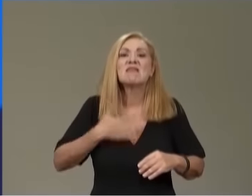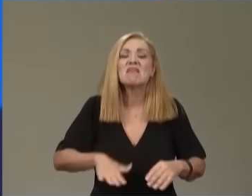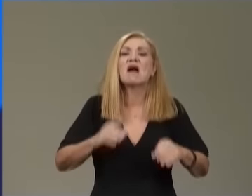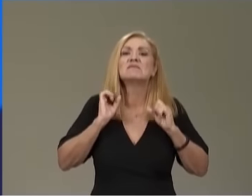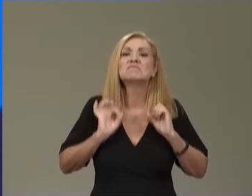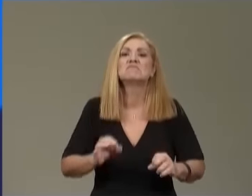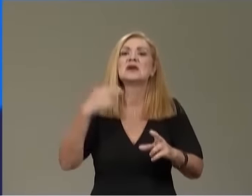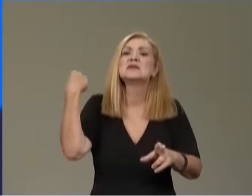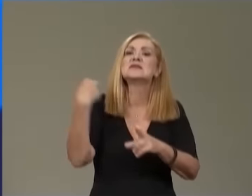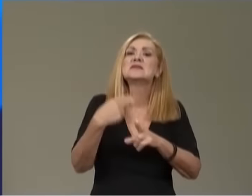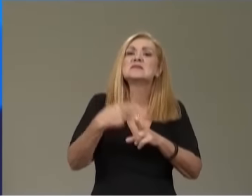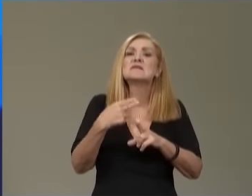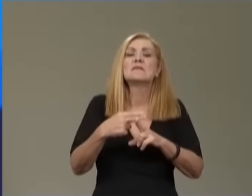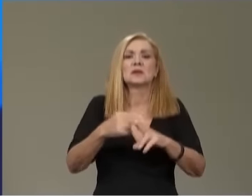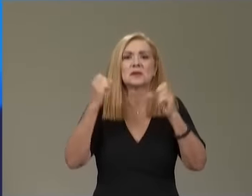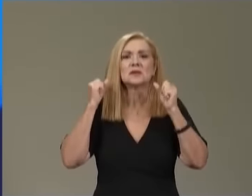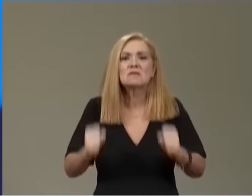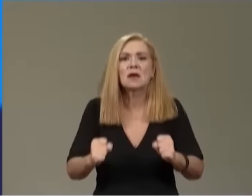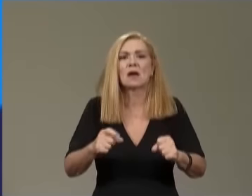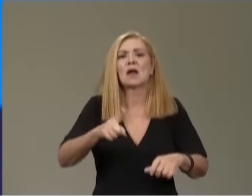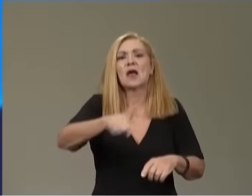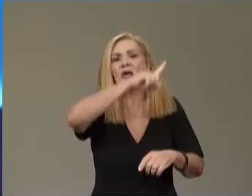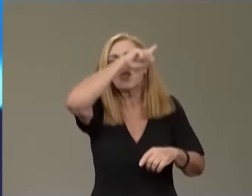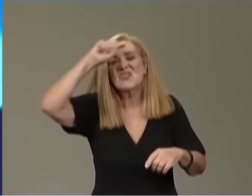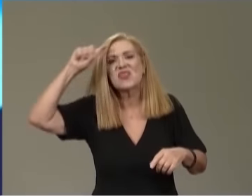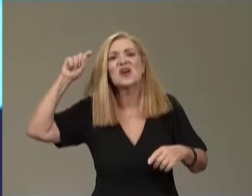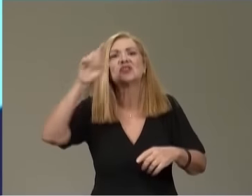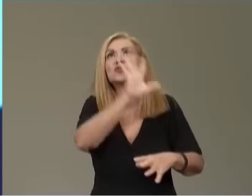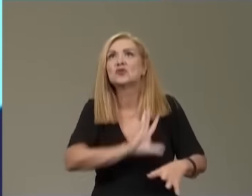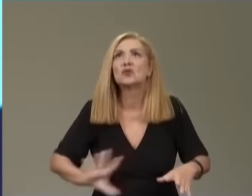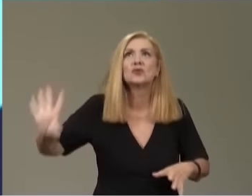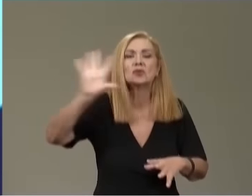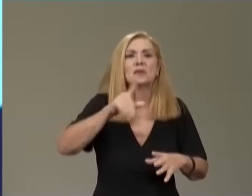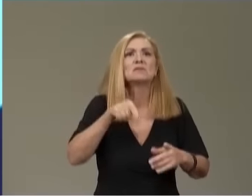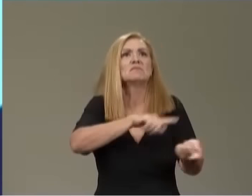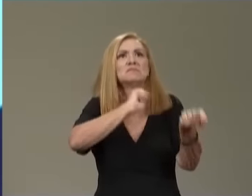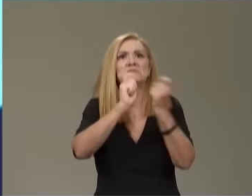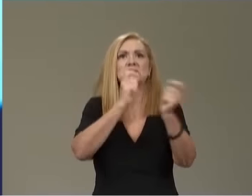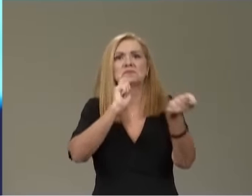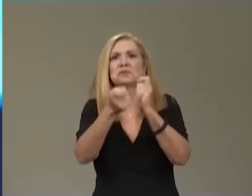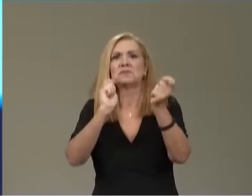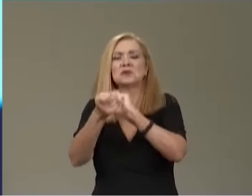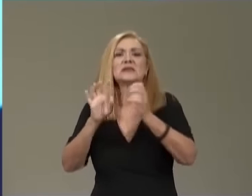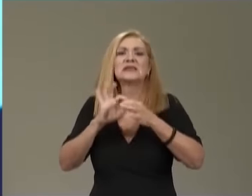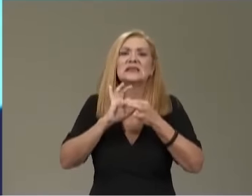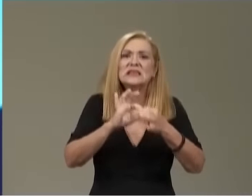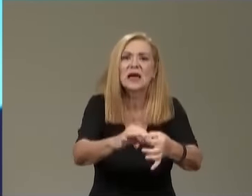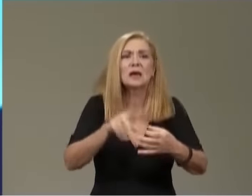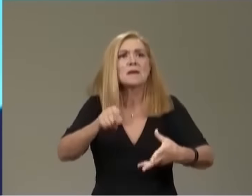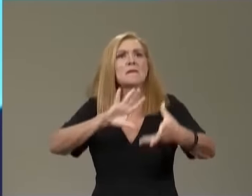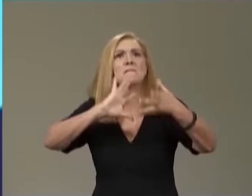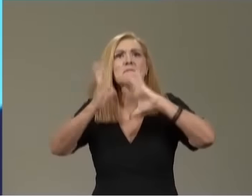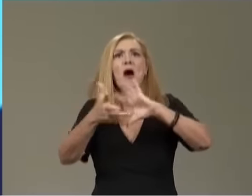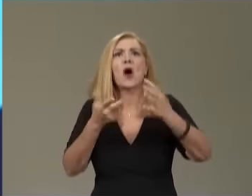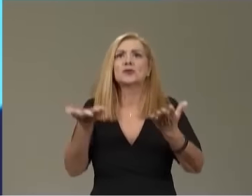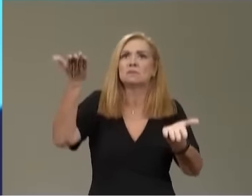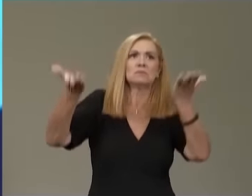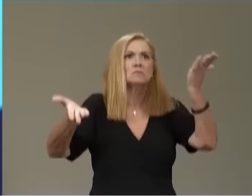θέση σε έναν δύσκολο, ένα σύνθετο κόσμο μεταβαλλόμενο, με παγκόσμιους συσχετισμούς να αλλάζουν